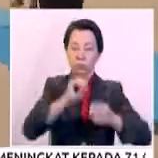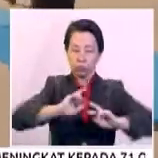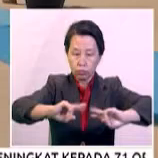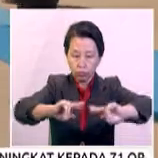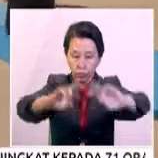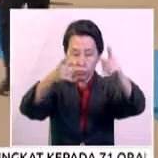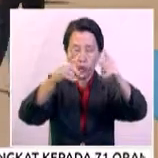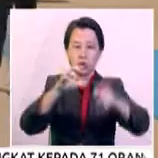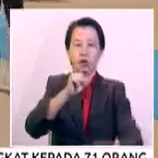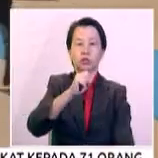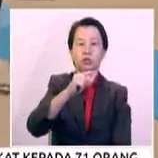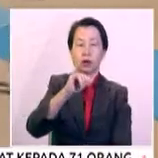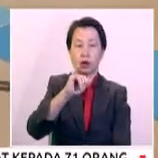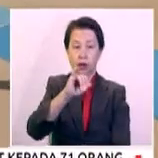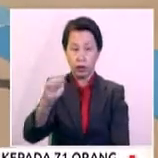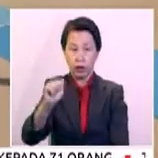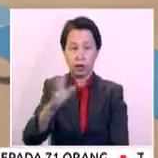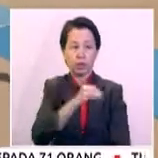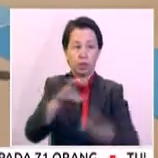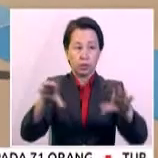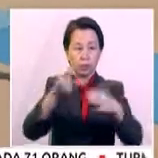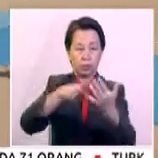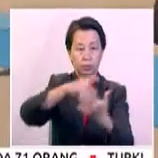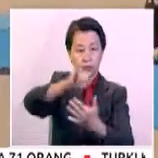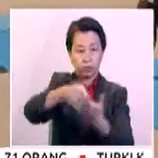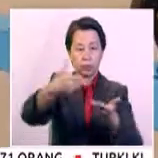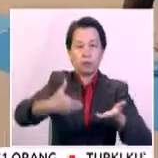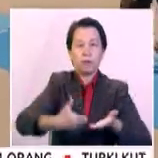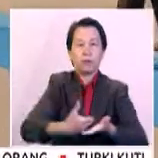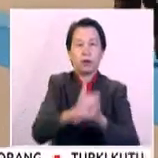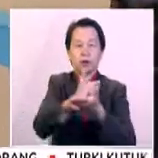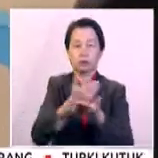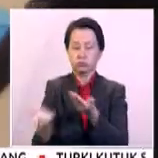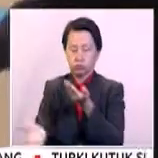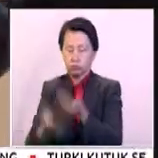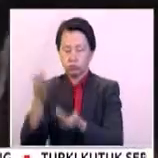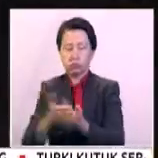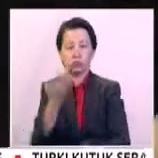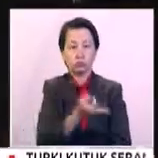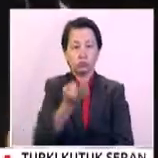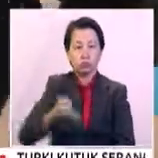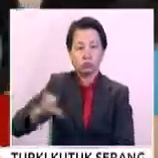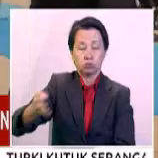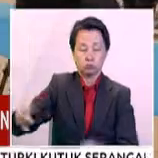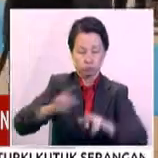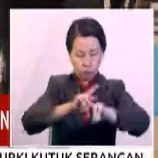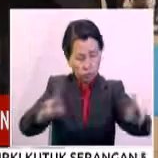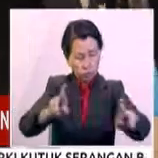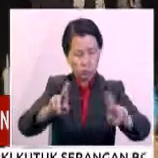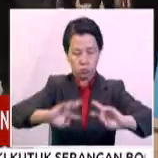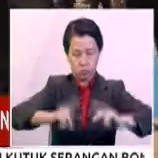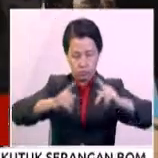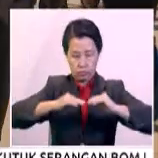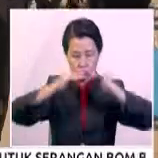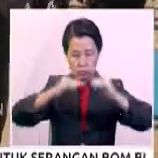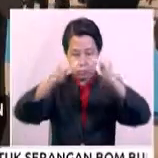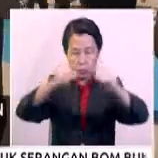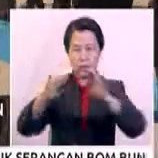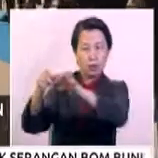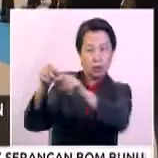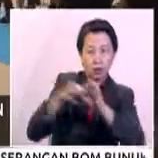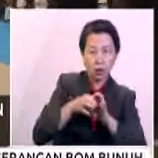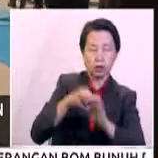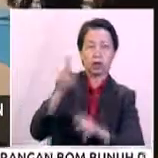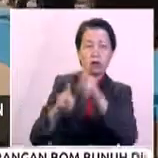membangunkan SGIA. Selain melaksanakan projek-projek baharu, kemudahan dan juga fasiliti sedia ada terus dinaik taraf bagi menarik